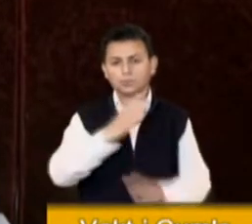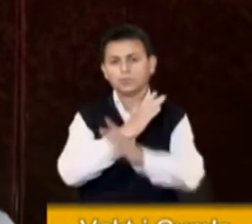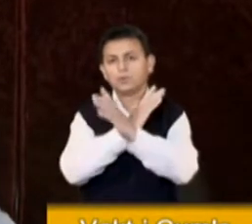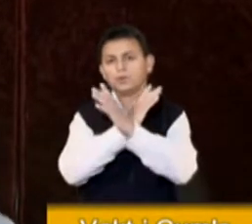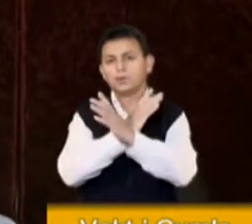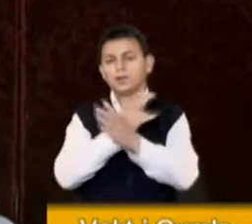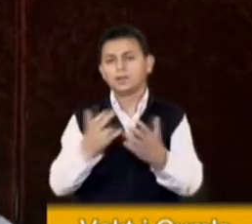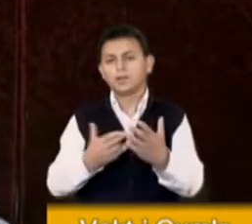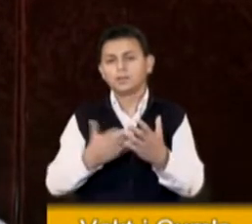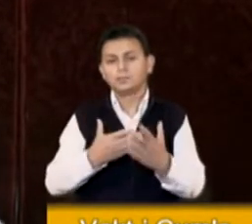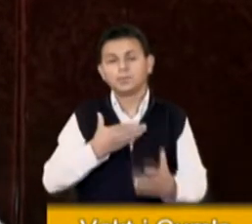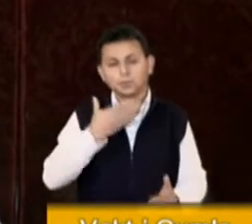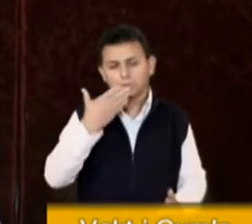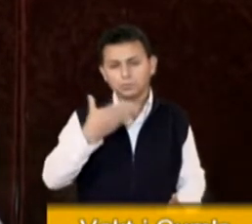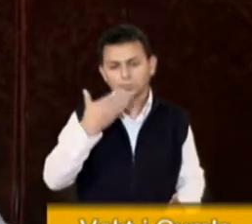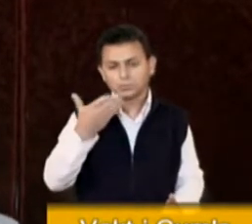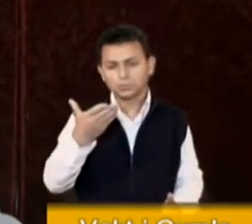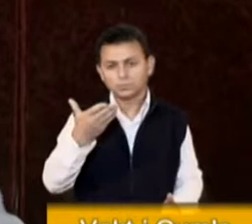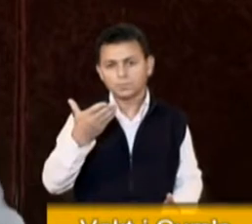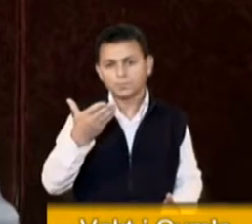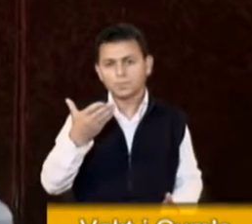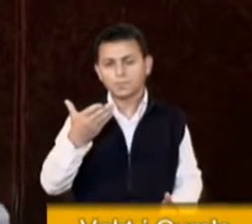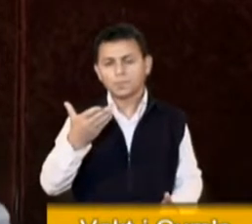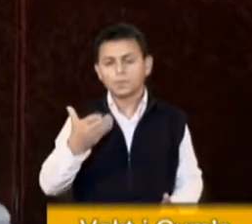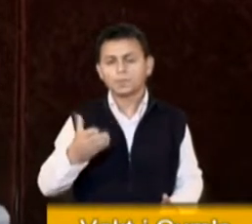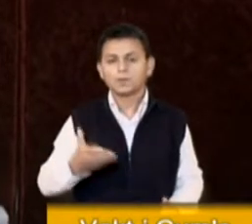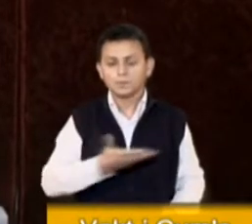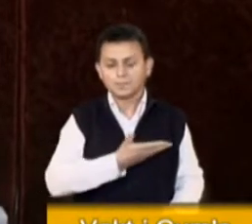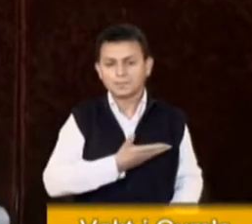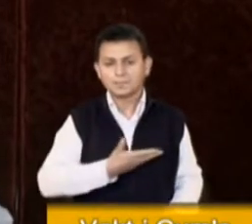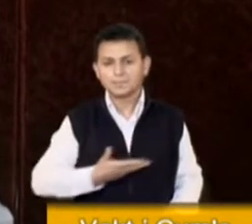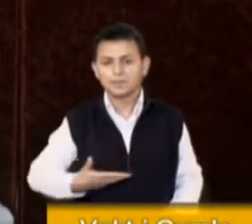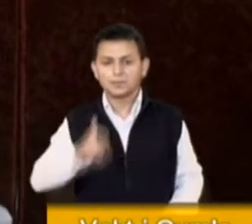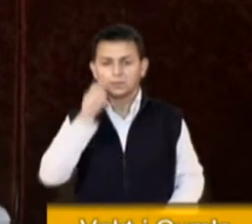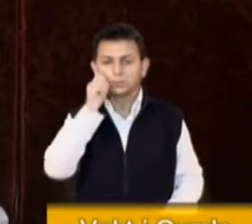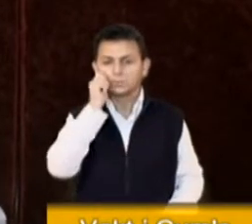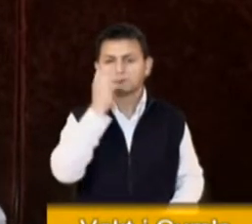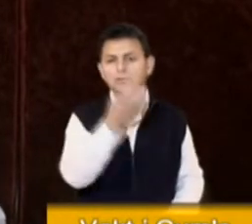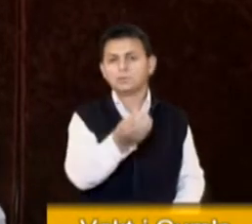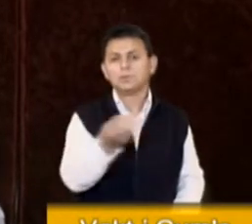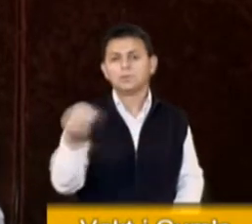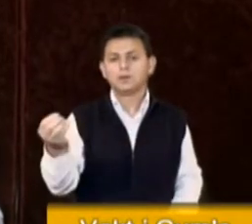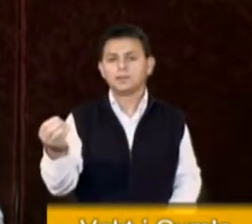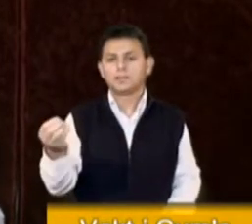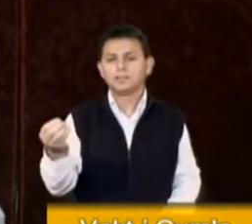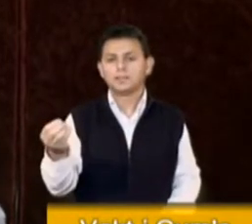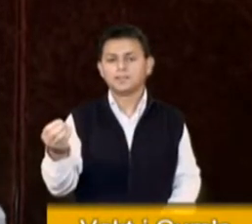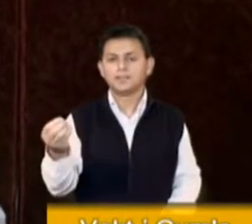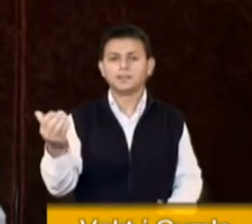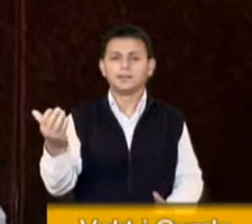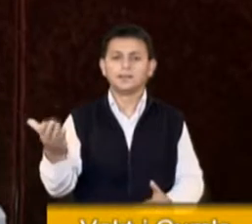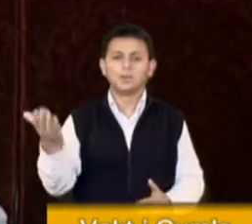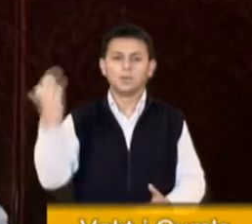الآية صدق الله العظيم. Çok aziz ve pek muhterem Müslümanlar, geçen